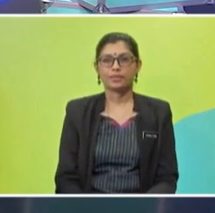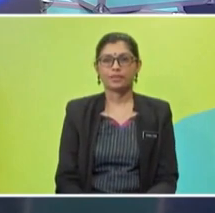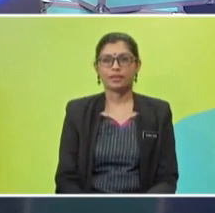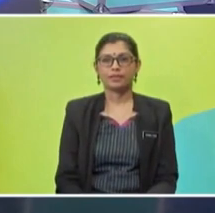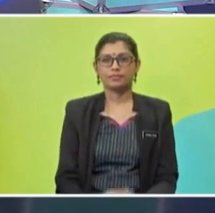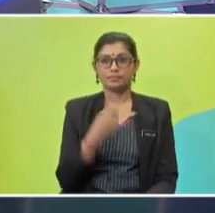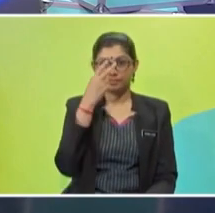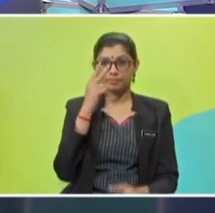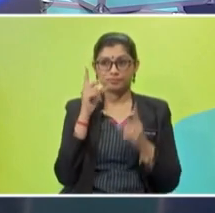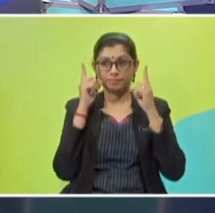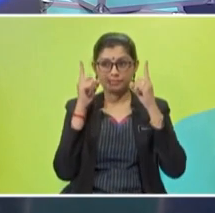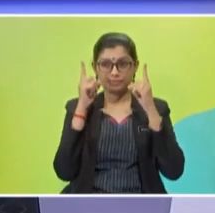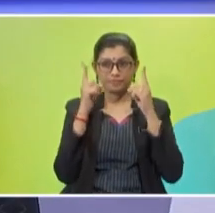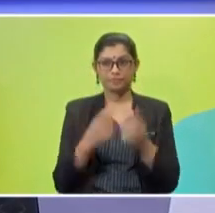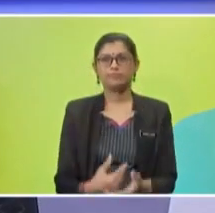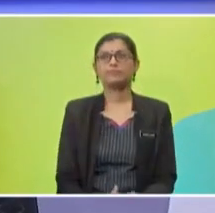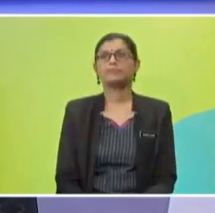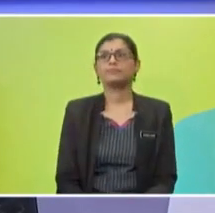bentuk seni